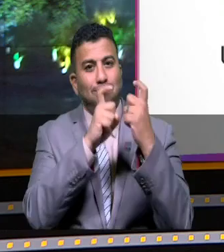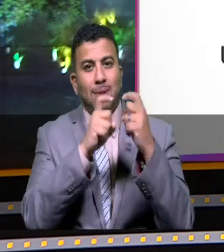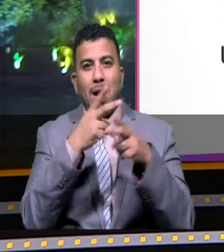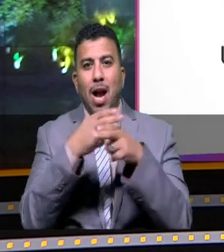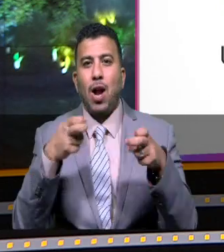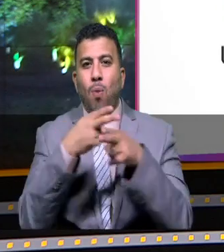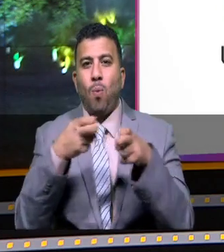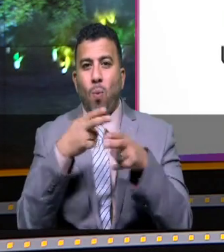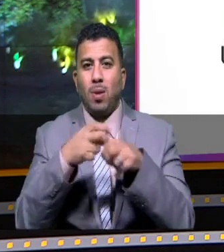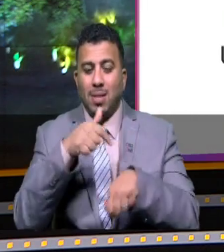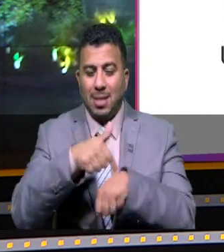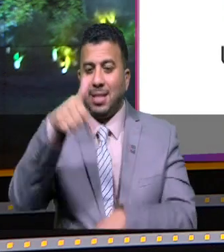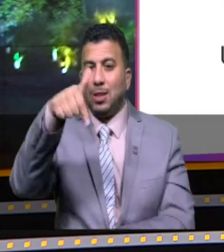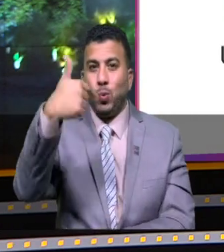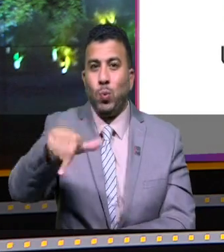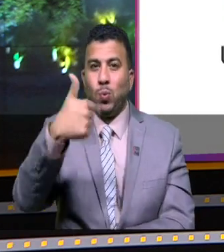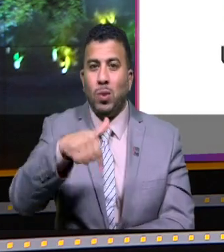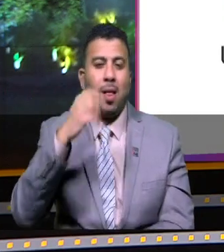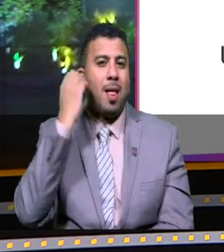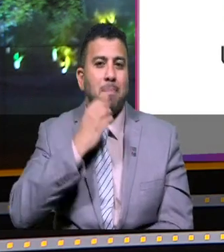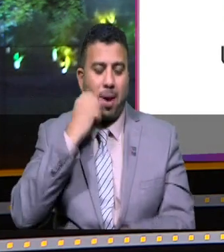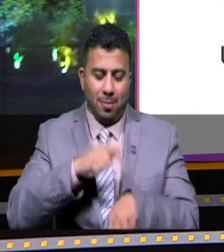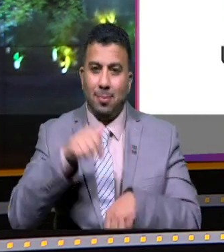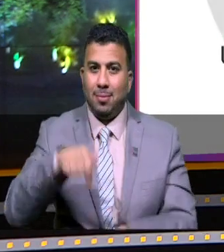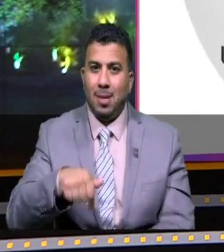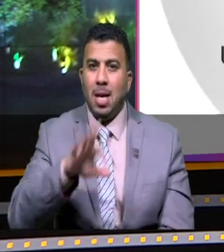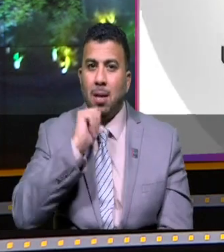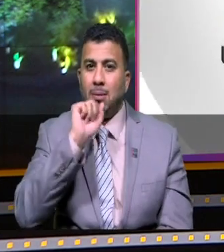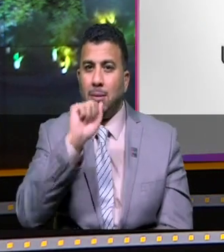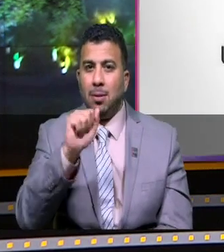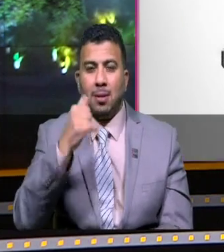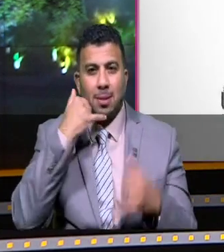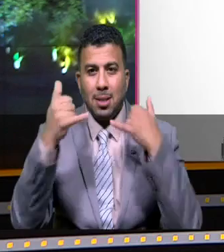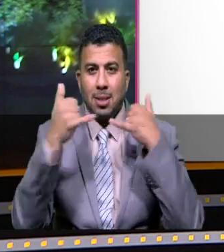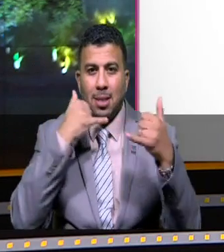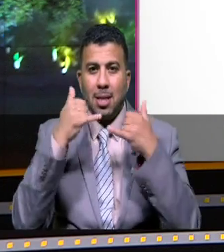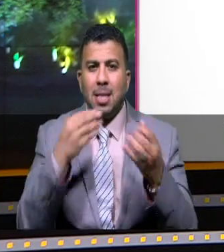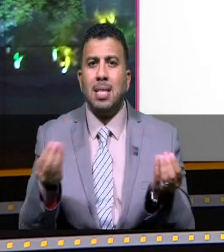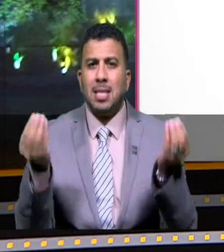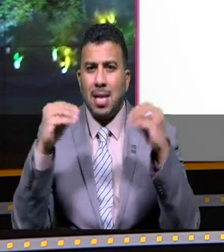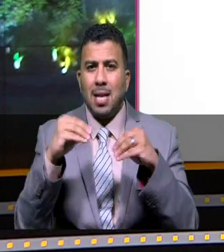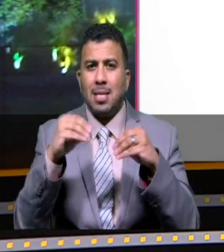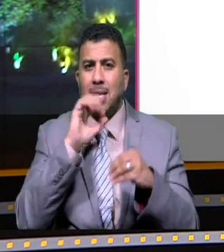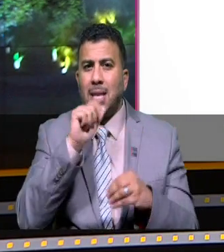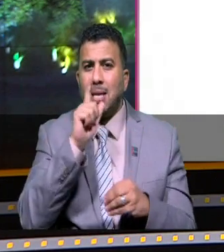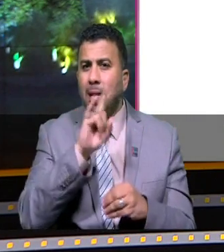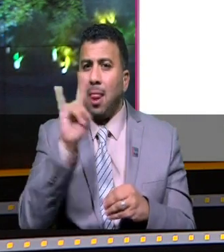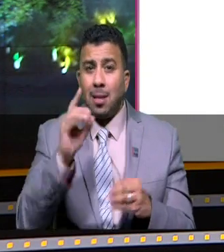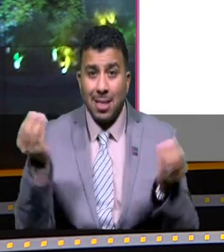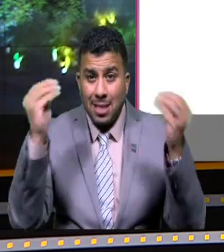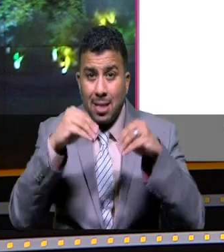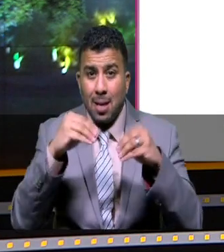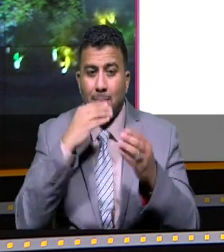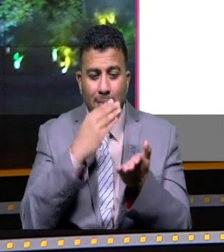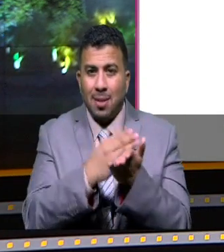الساعة 6:30 مساء بتوقيت الإمارات. وصورة أخرى من حساب اتصالات، تؤكد اتصالات بأن لا زيادة على